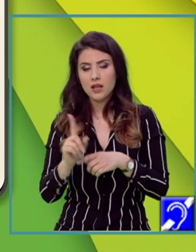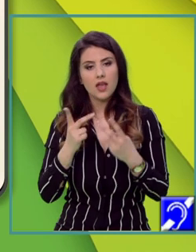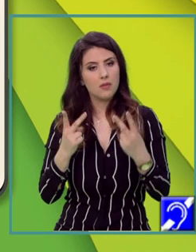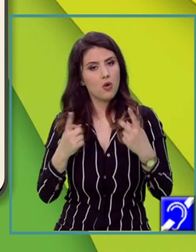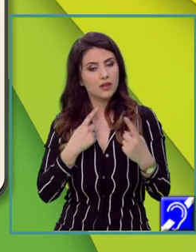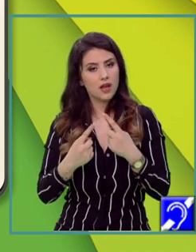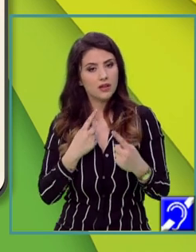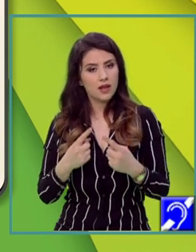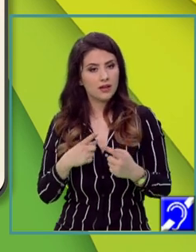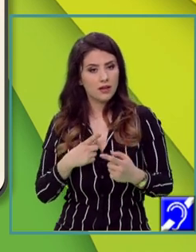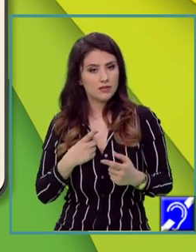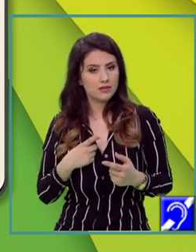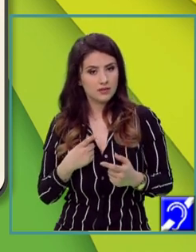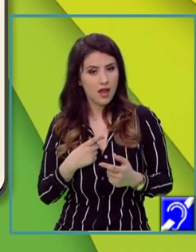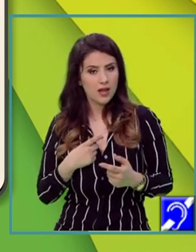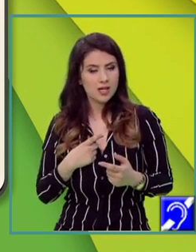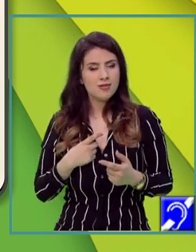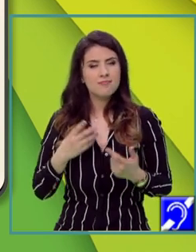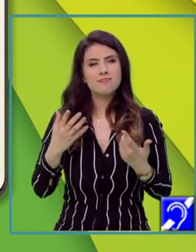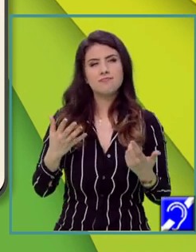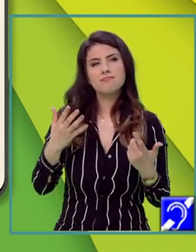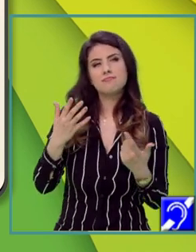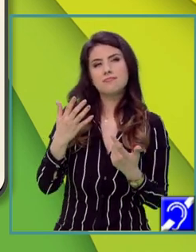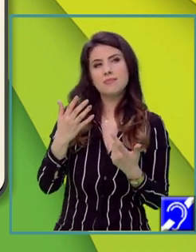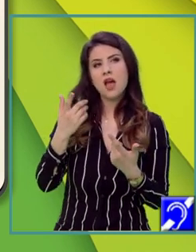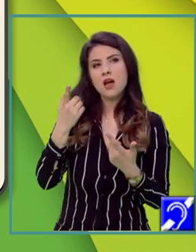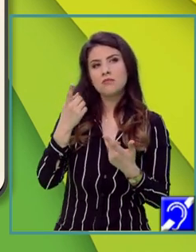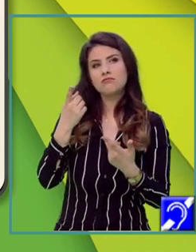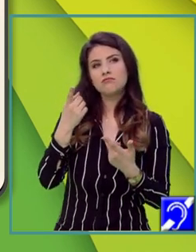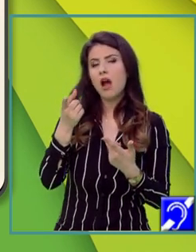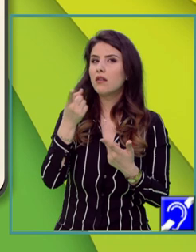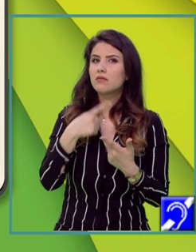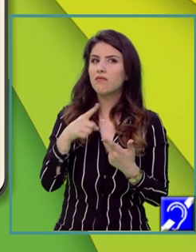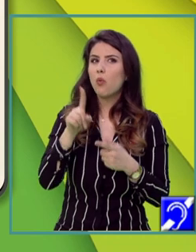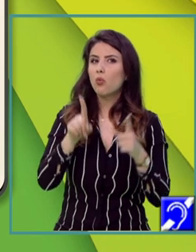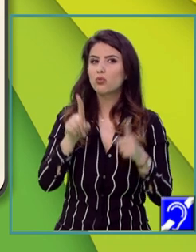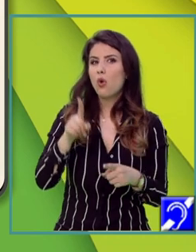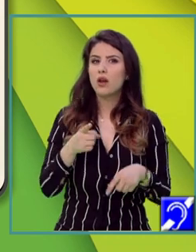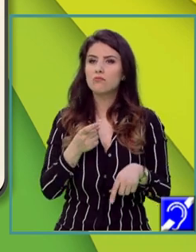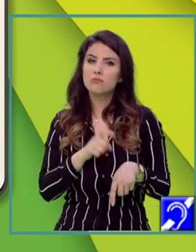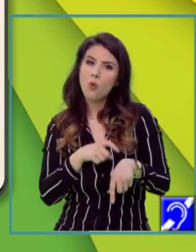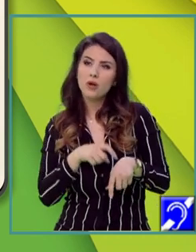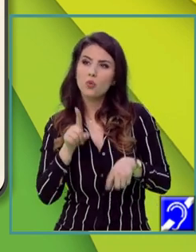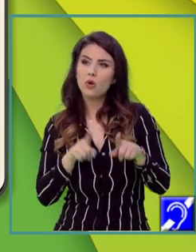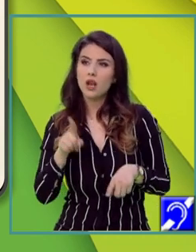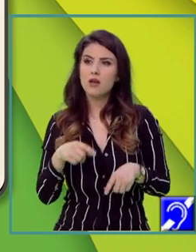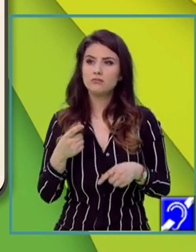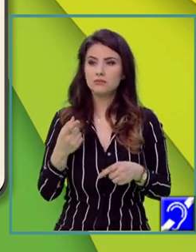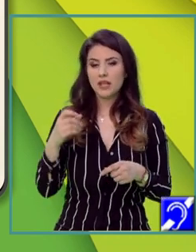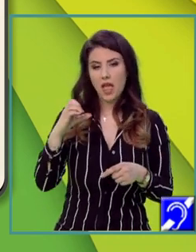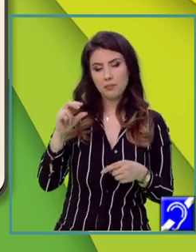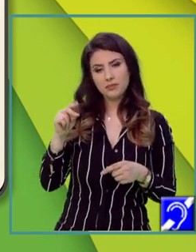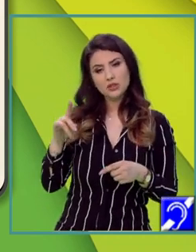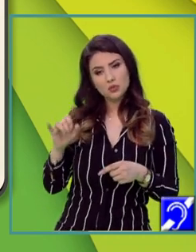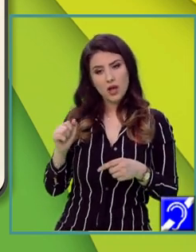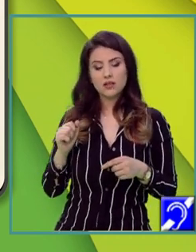este dilatarea a anumitor secvențe în funcție de încărcătura emoțională excursia la